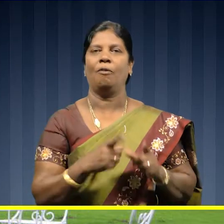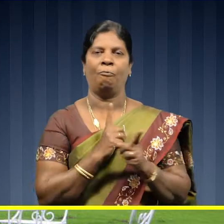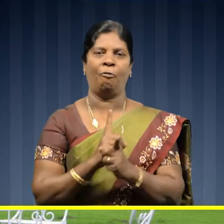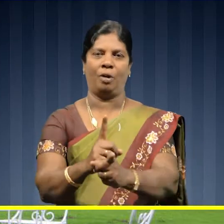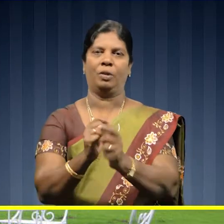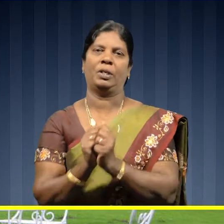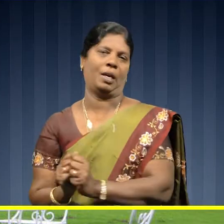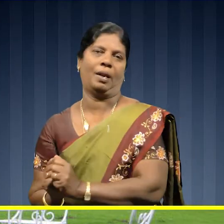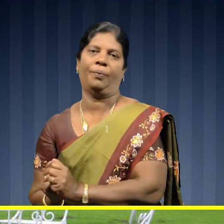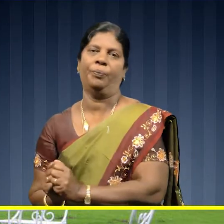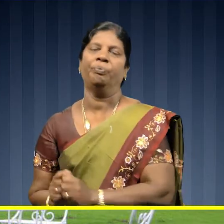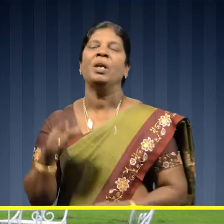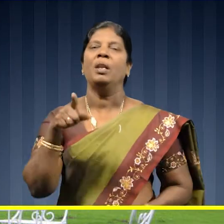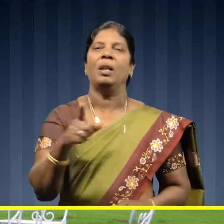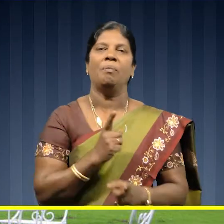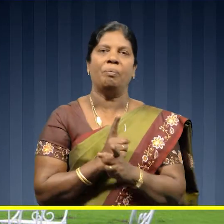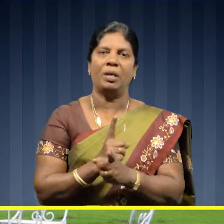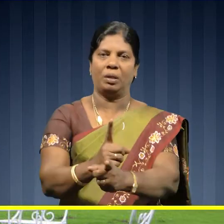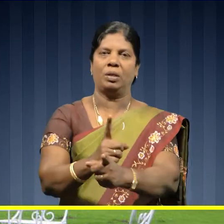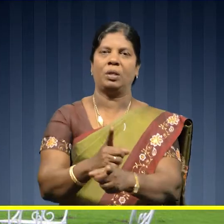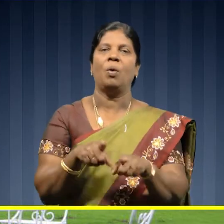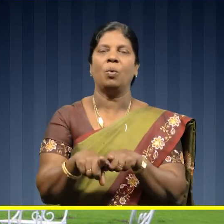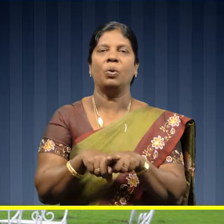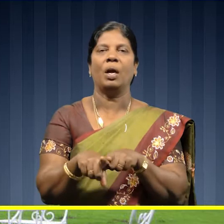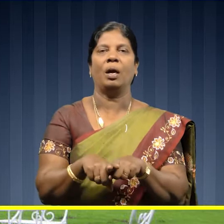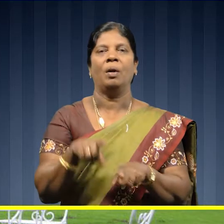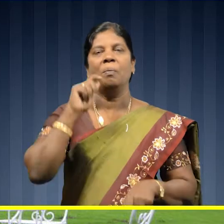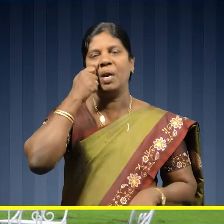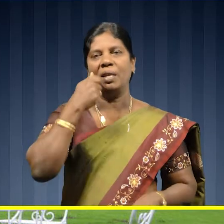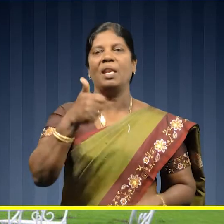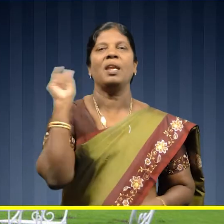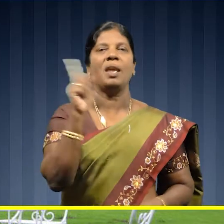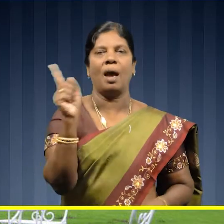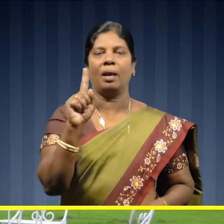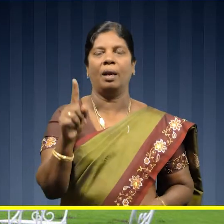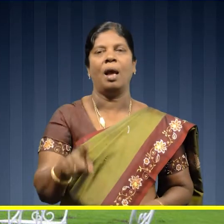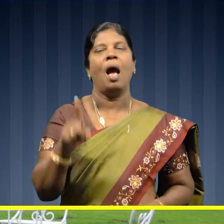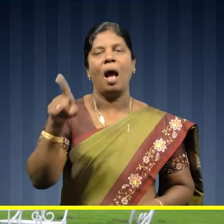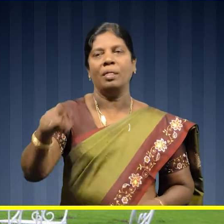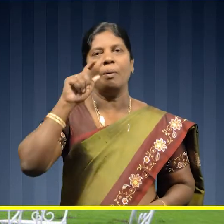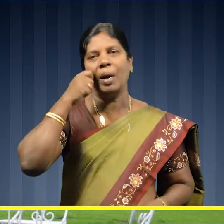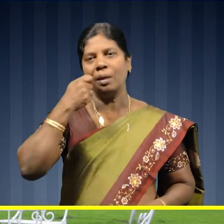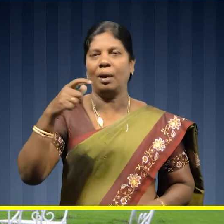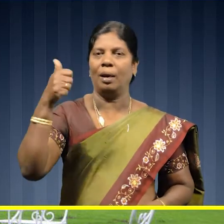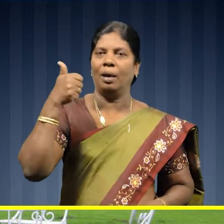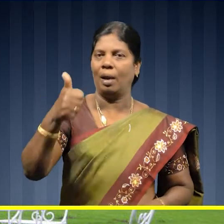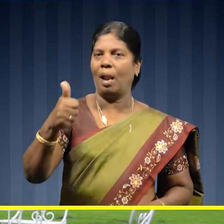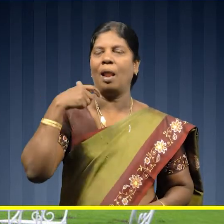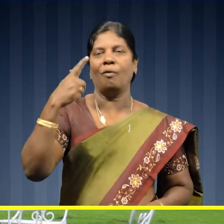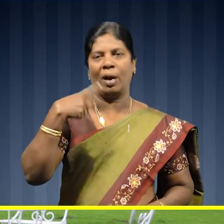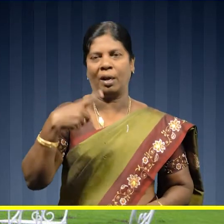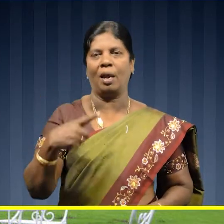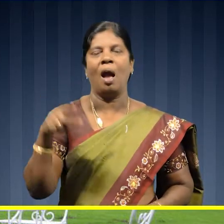யாரை பின்பற்றுகிறாய்? நீ பின்பற்றுகிற அந்த முன் உதாரணம் எப்படிப்பட்டவர்? அவருடைய